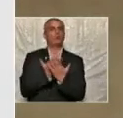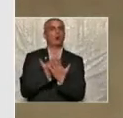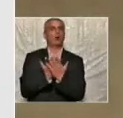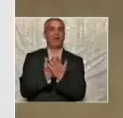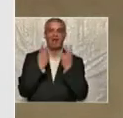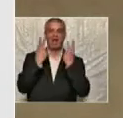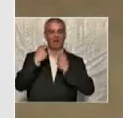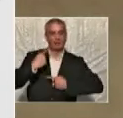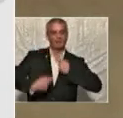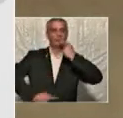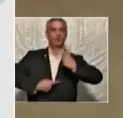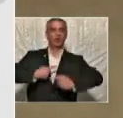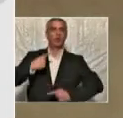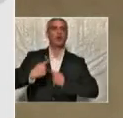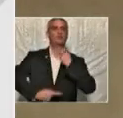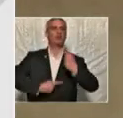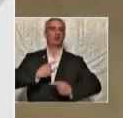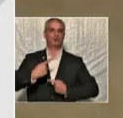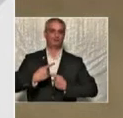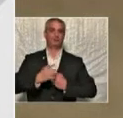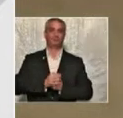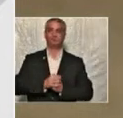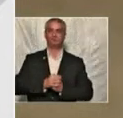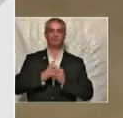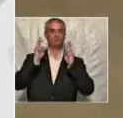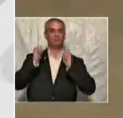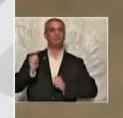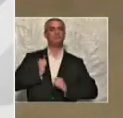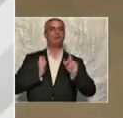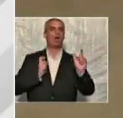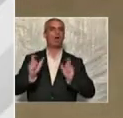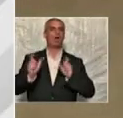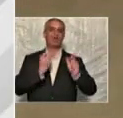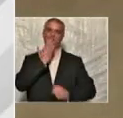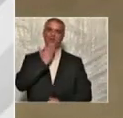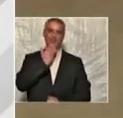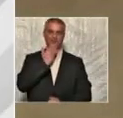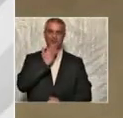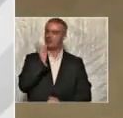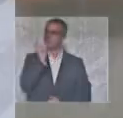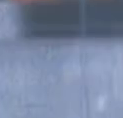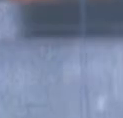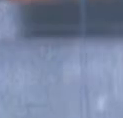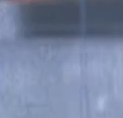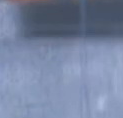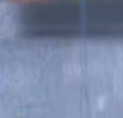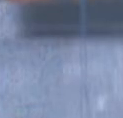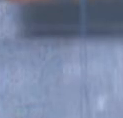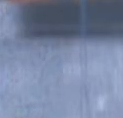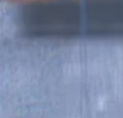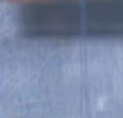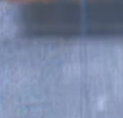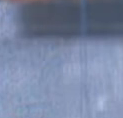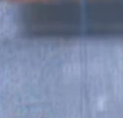אברהם לציווי אלוהי. כן. זה לא סדר הדברים המודרני. אוקיי, אתה יודע, אני זוכר